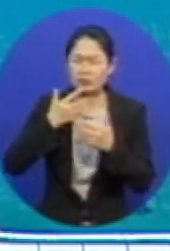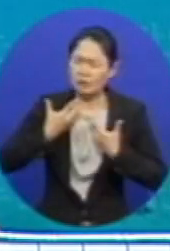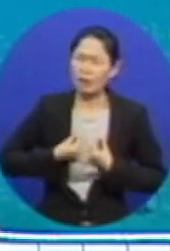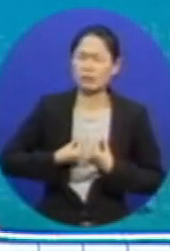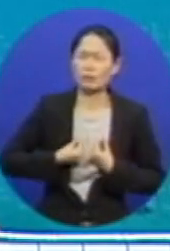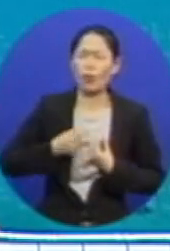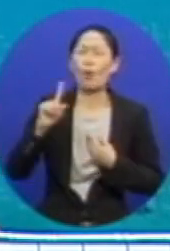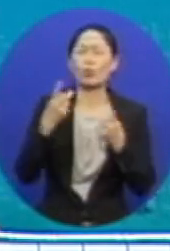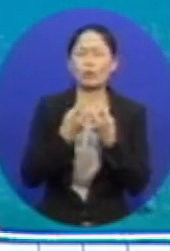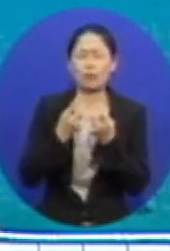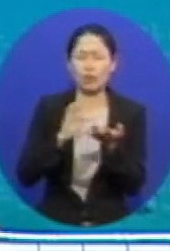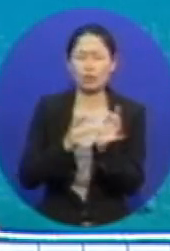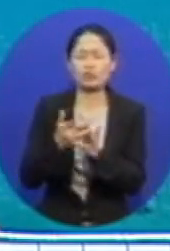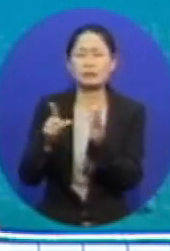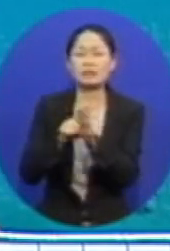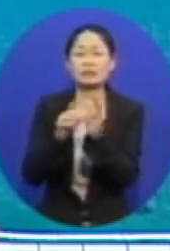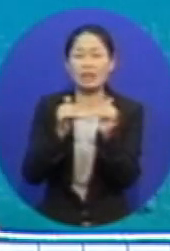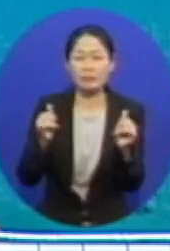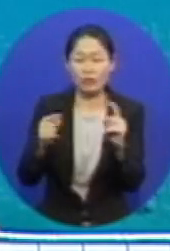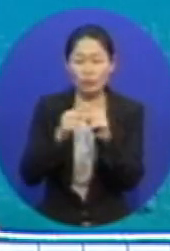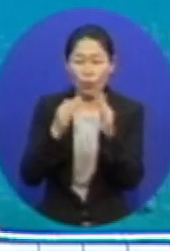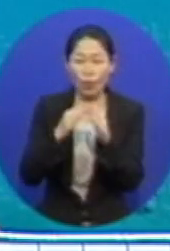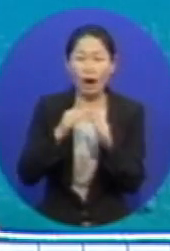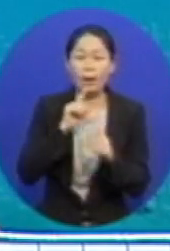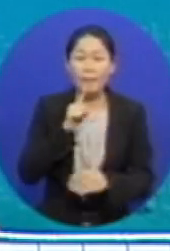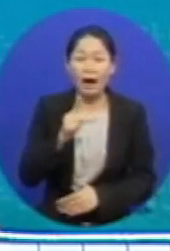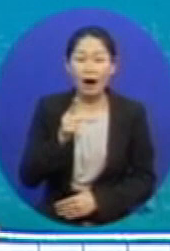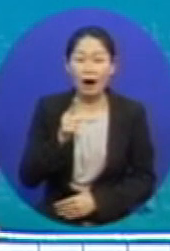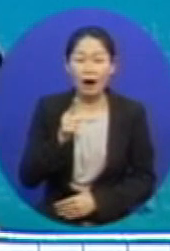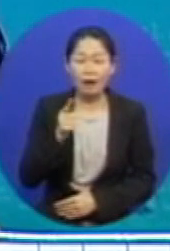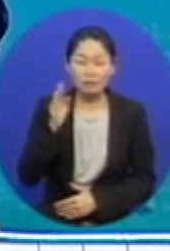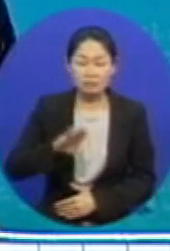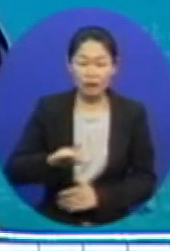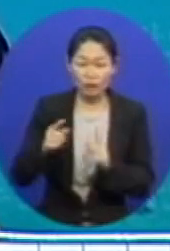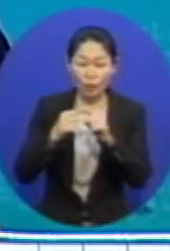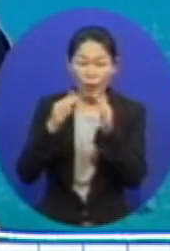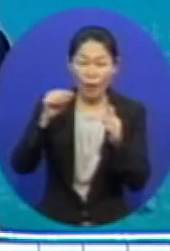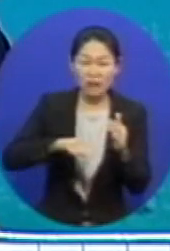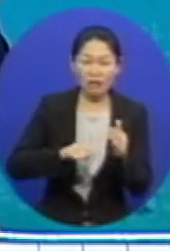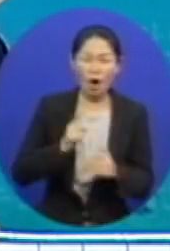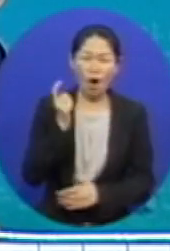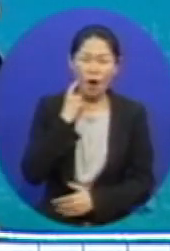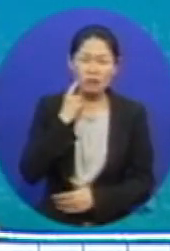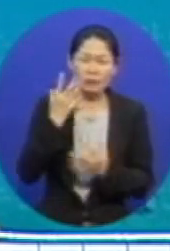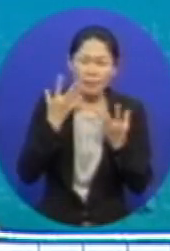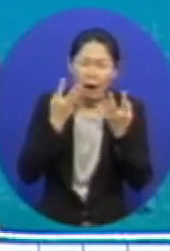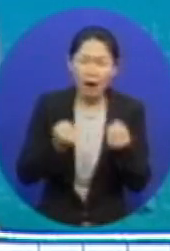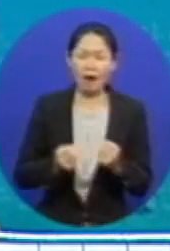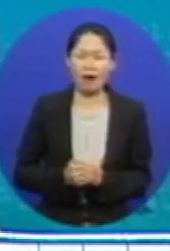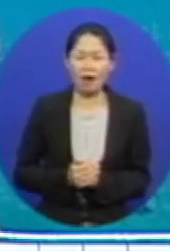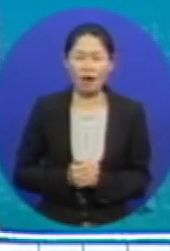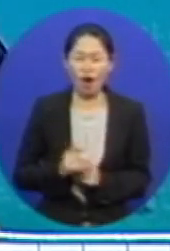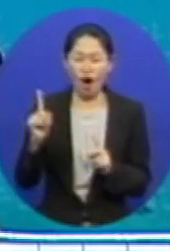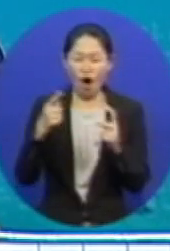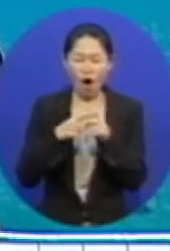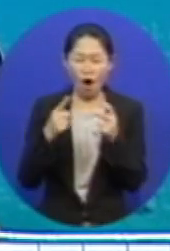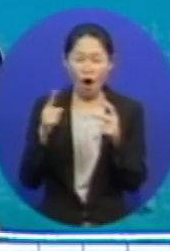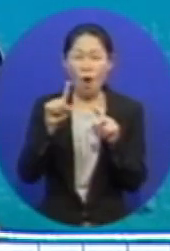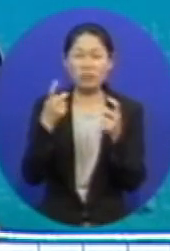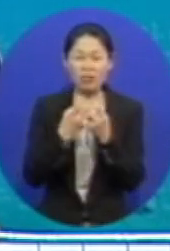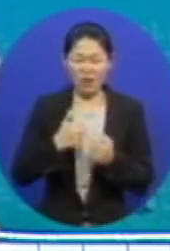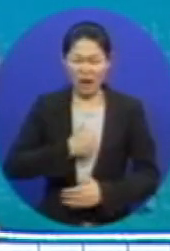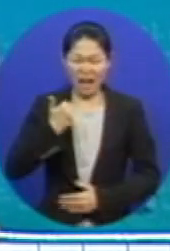믿는 사람들이 어떻게 교회 라고 하면서 거짓말을 그렇게 해요 어떻게 화를 내고 그렇게